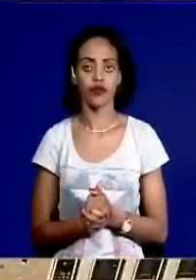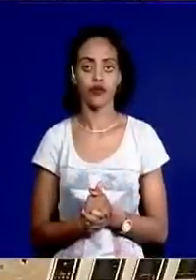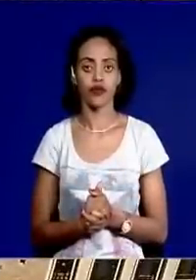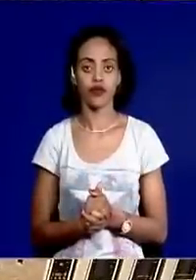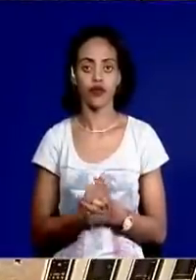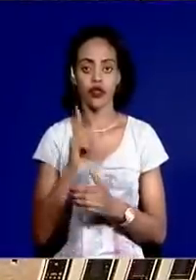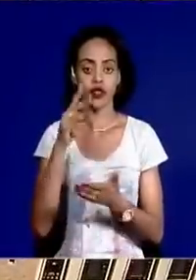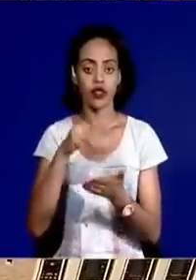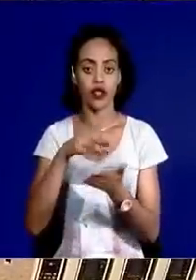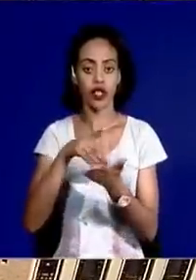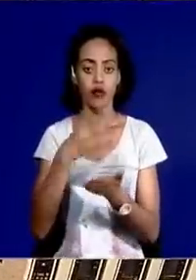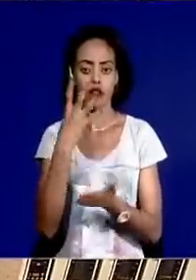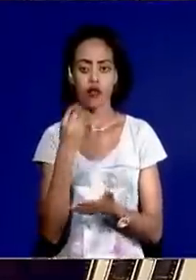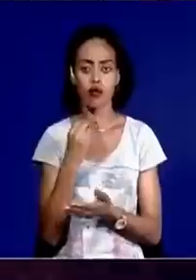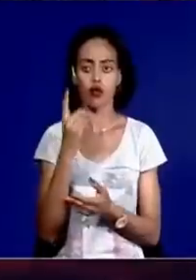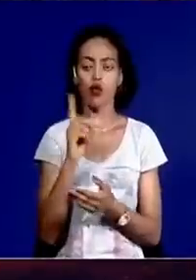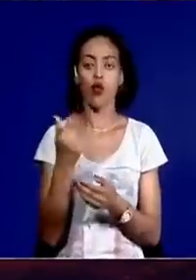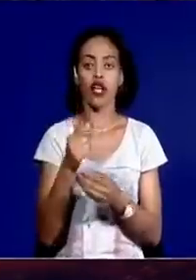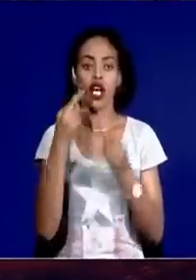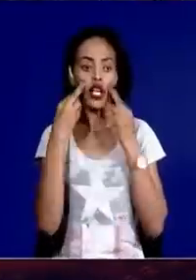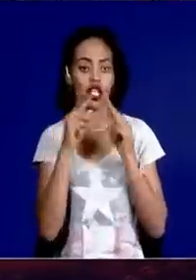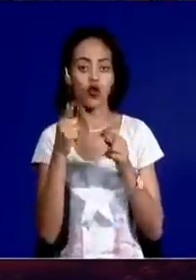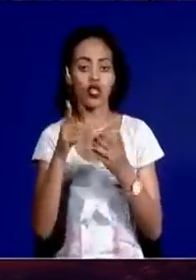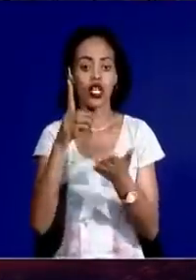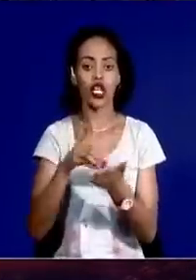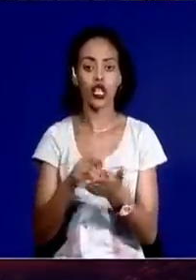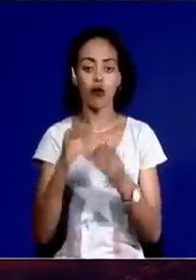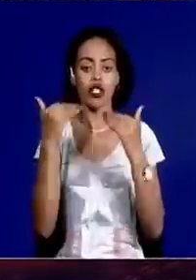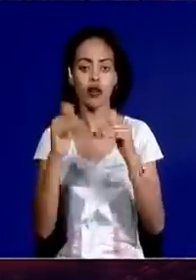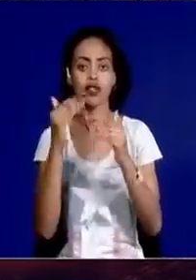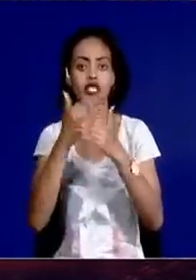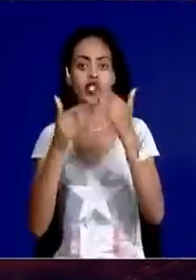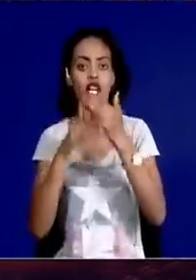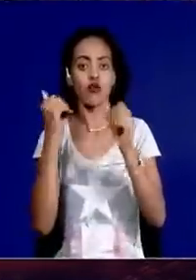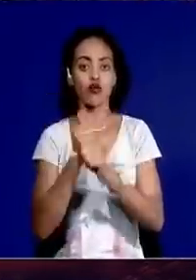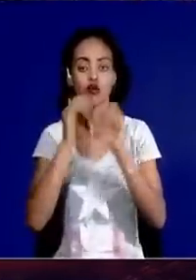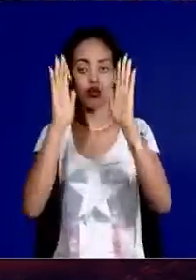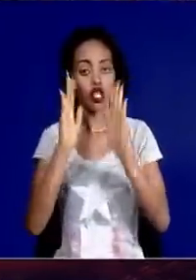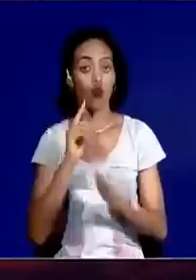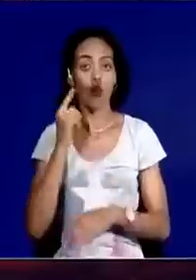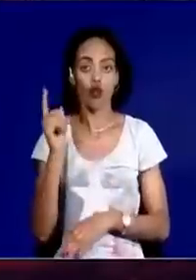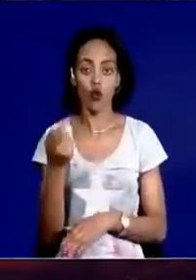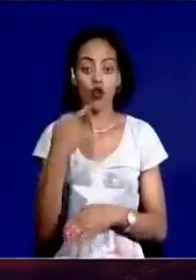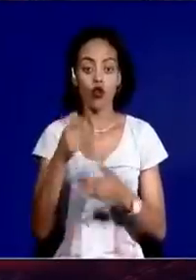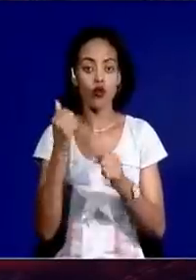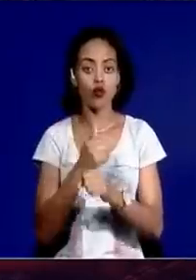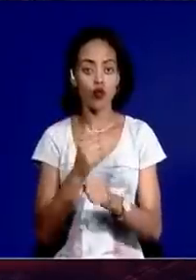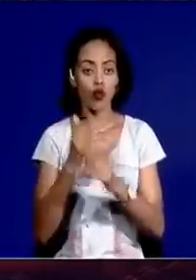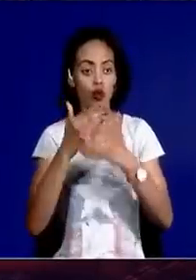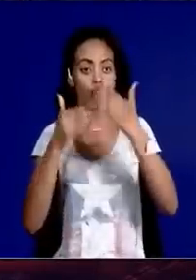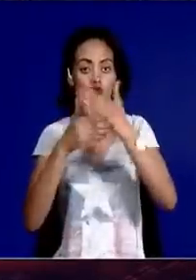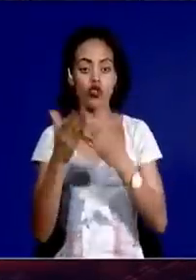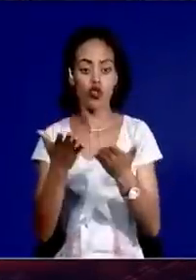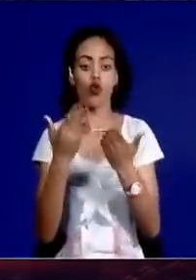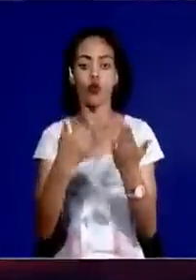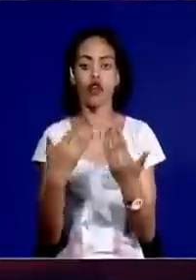حنت كتمات صبقتن معركتن خوينا نكتر آنت كتمات زمت إن هنتقطات مسرحهم زن عدو كانت خنا نتهم زسرح هنتقطات زد اليوم ناو